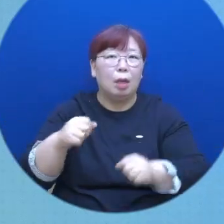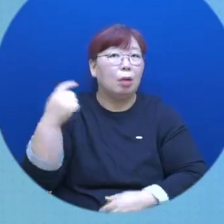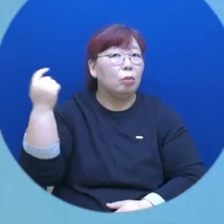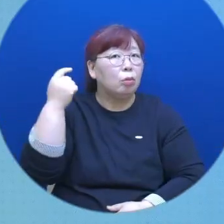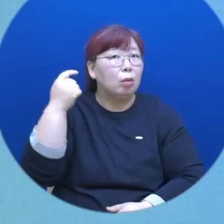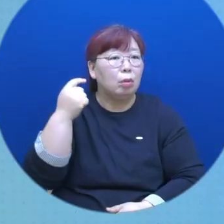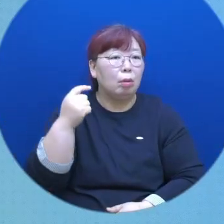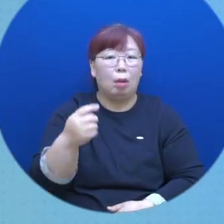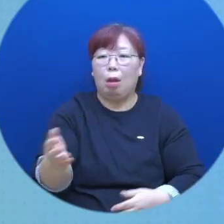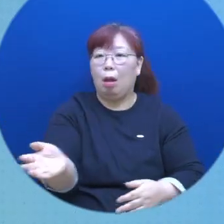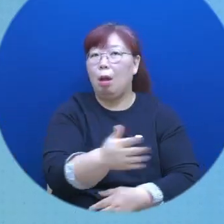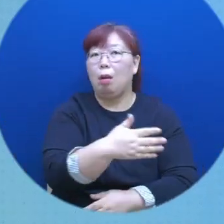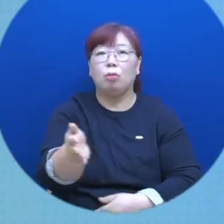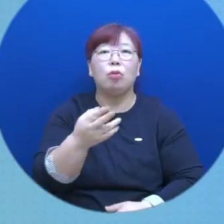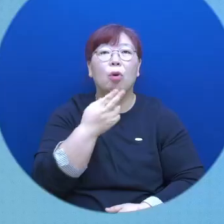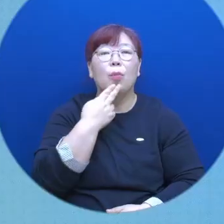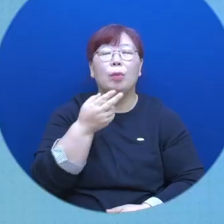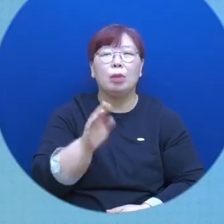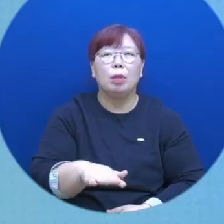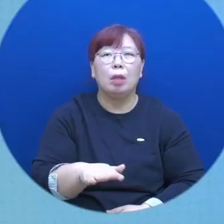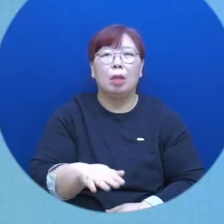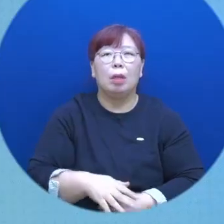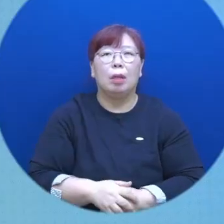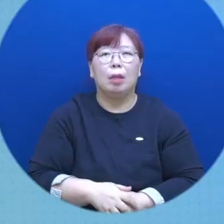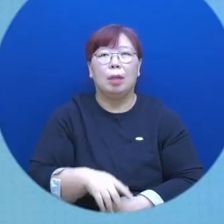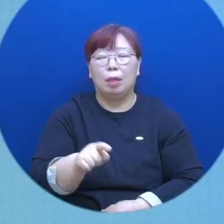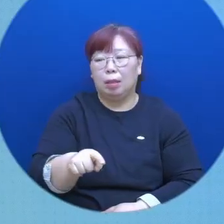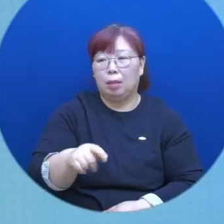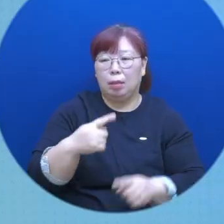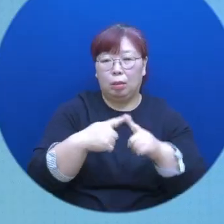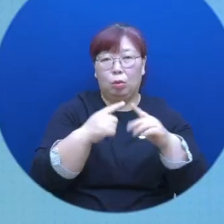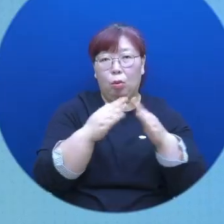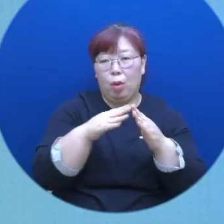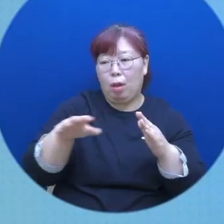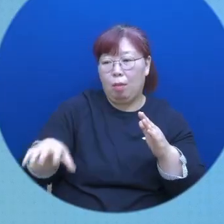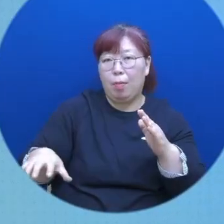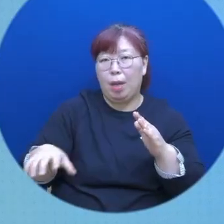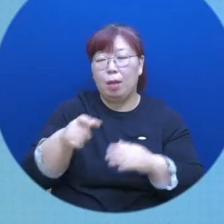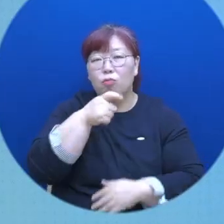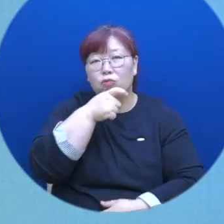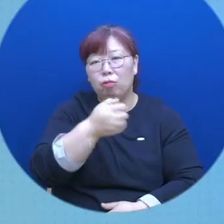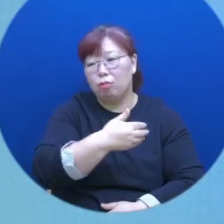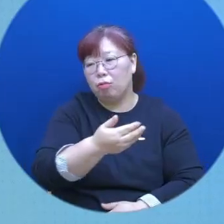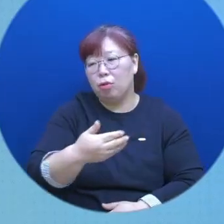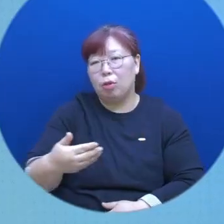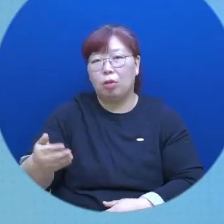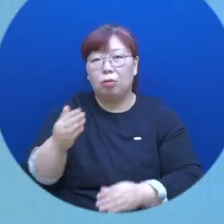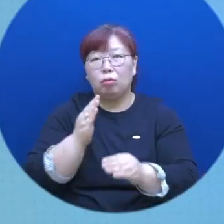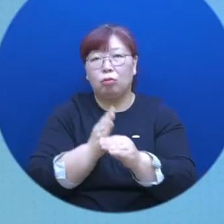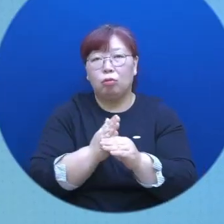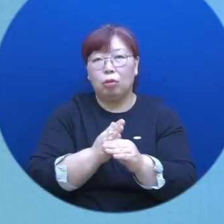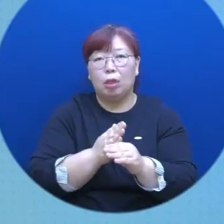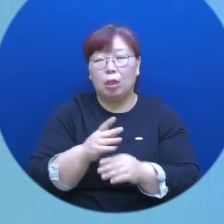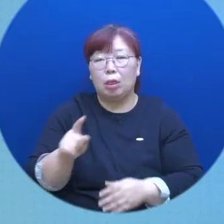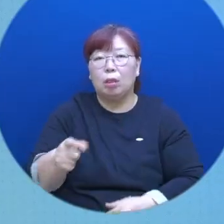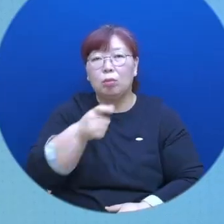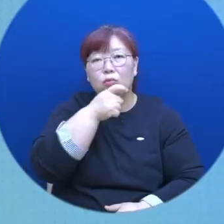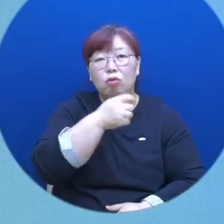아무도 없어. 그 교회 옆에 냇물이 흘러. 그 냇물 흐르는